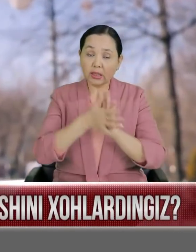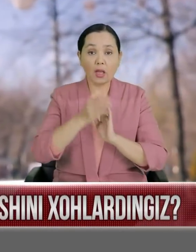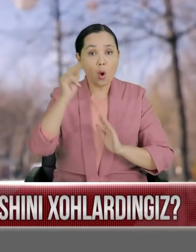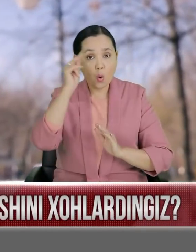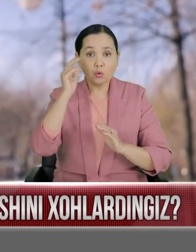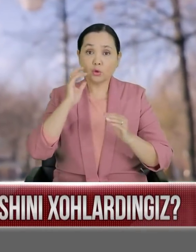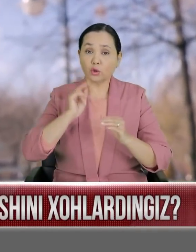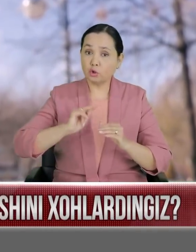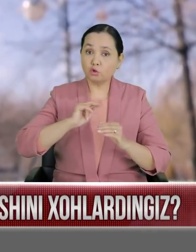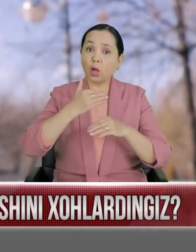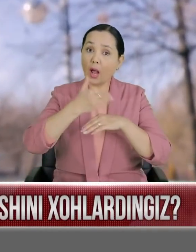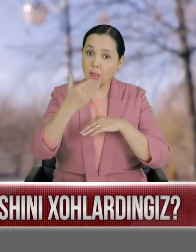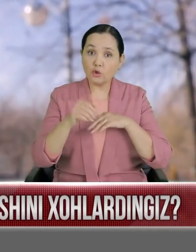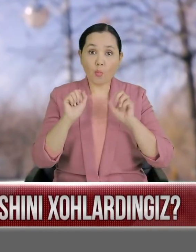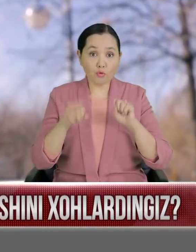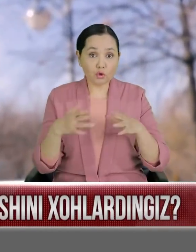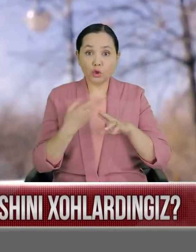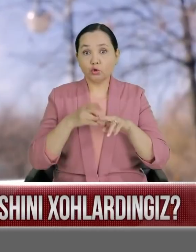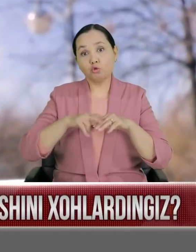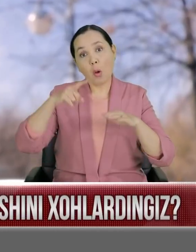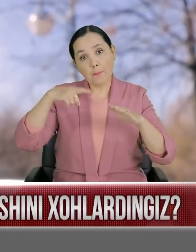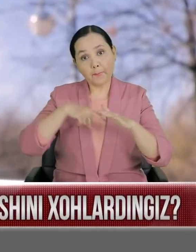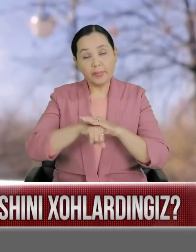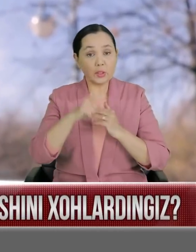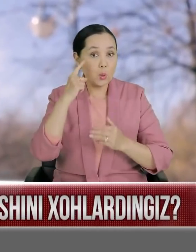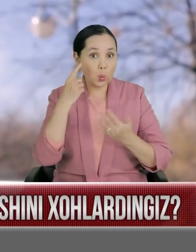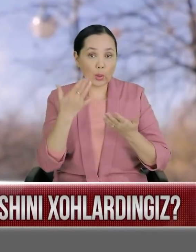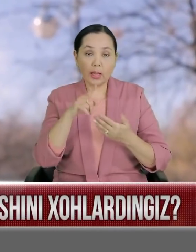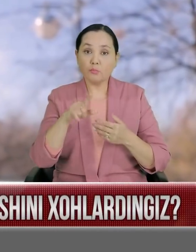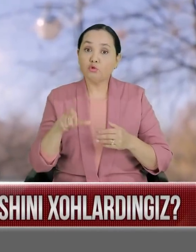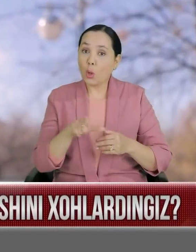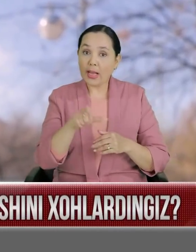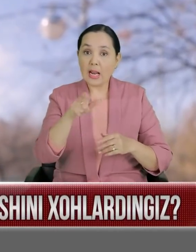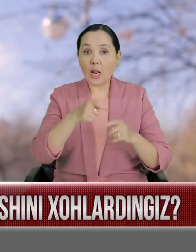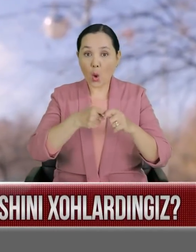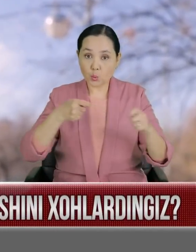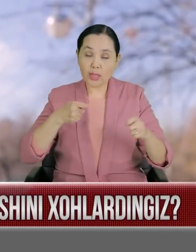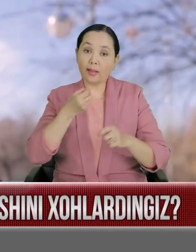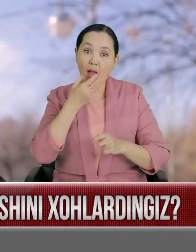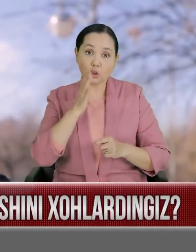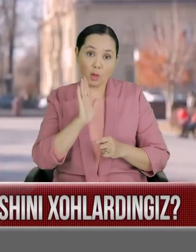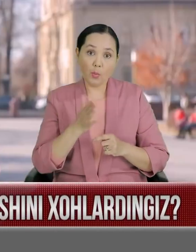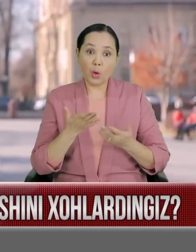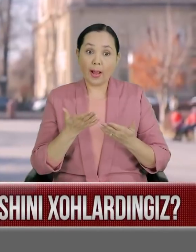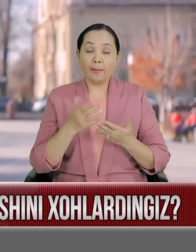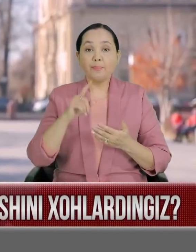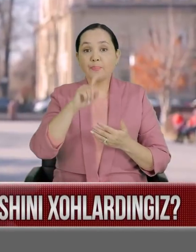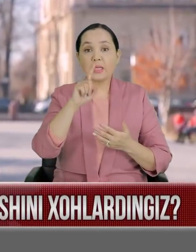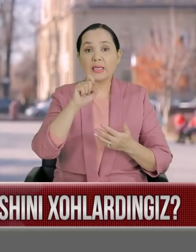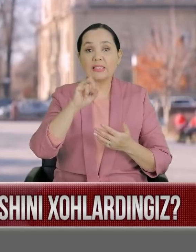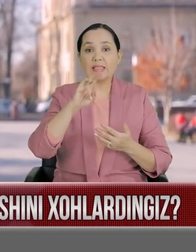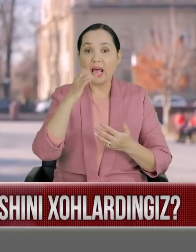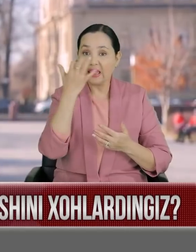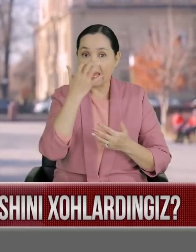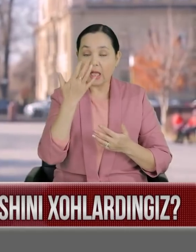ishga keladigan odamlar ba'zida kech qolishi mumkin. Shuning uchun metroni o'ylayman, shu liniyalar uzaytirilsa, yanada yaxshiroq bo'ladi. Zangiota